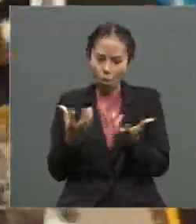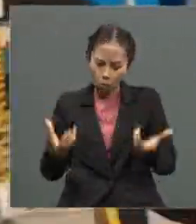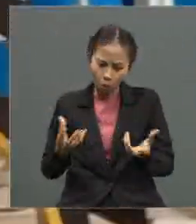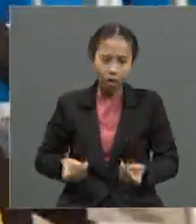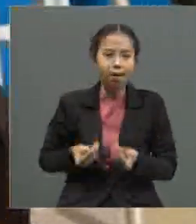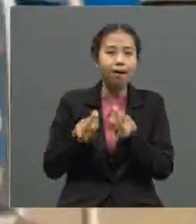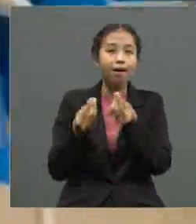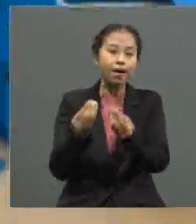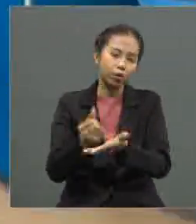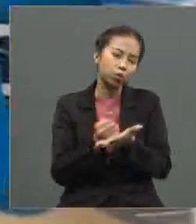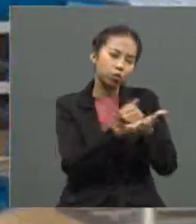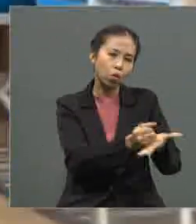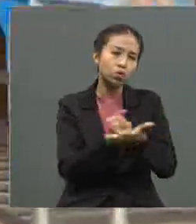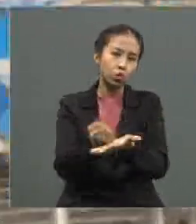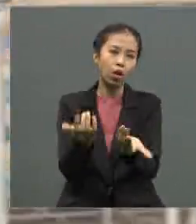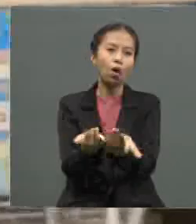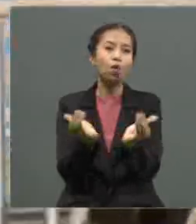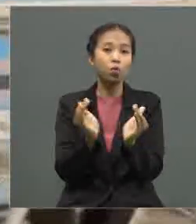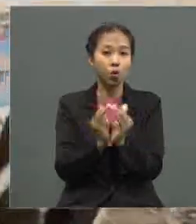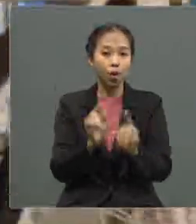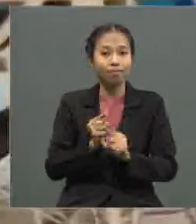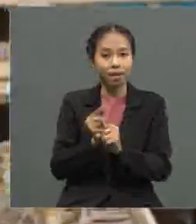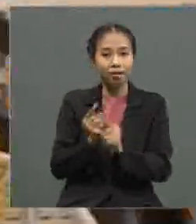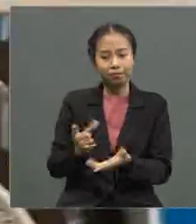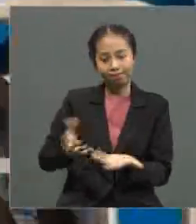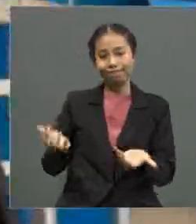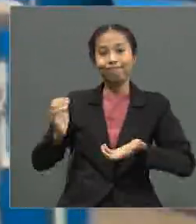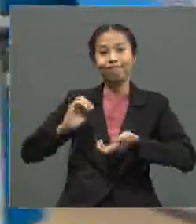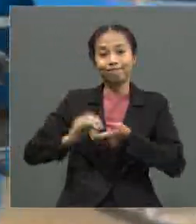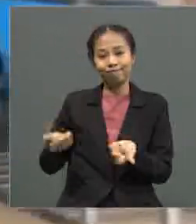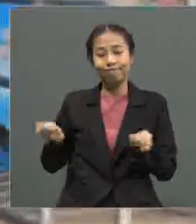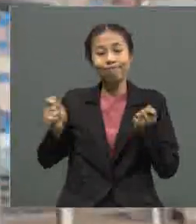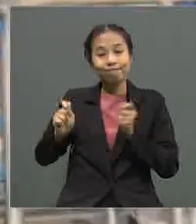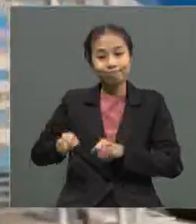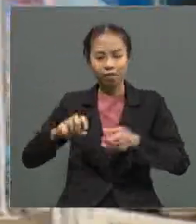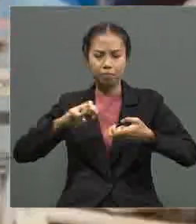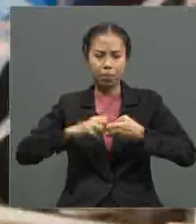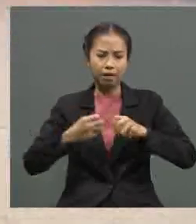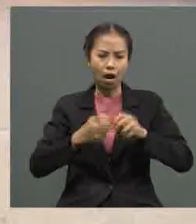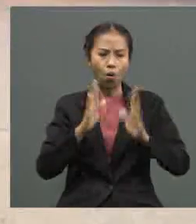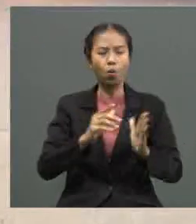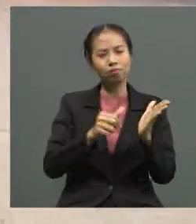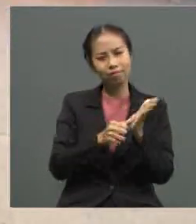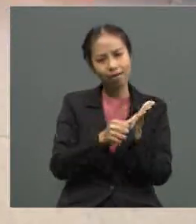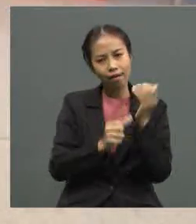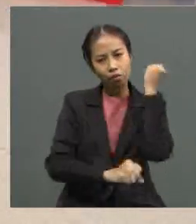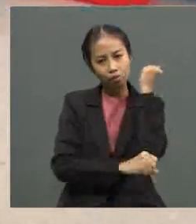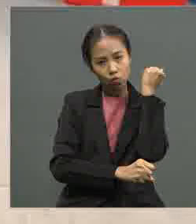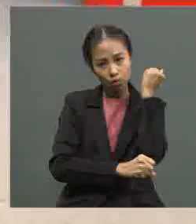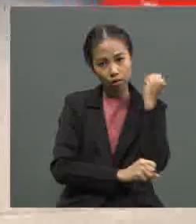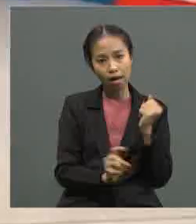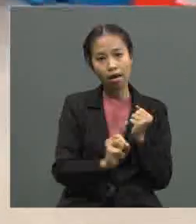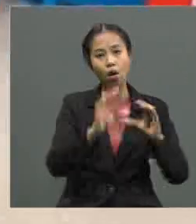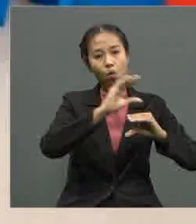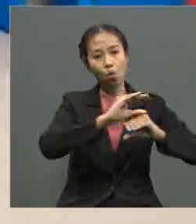าชีพช่วยเหลือครัวเรือนยากจนตามบันทึกข้อตกลงความร่วมมือแก้ไขปัญหาความยากจนระหว่างกรมการพัฒนาชุมช